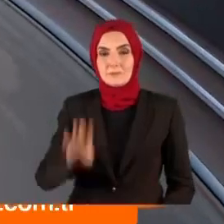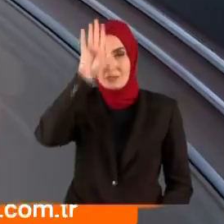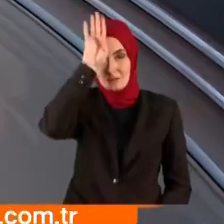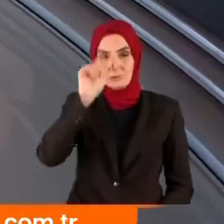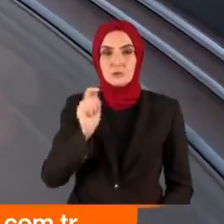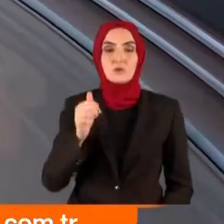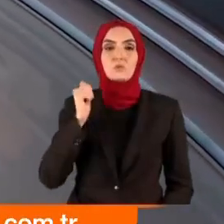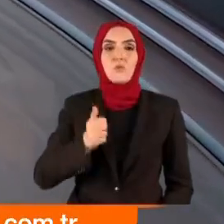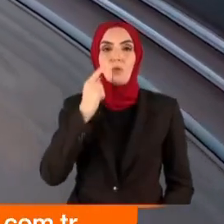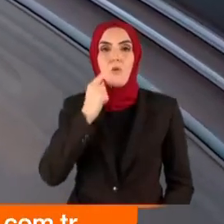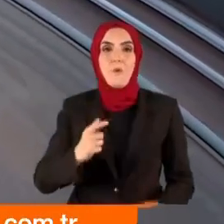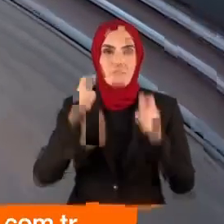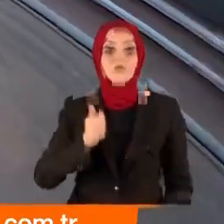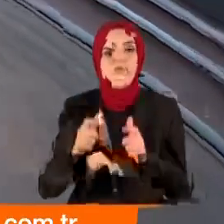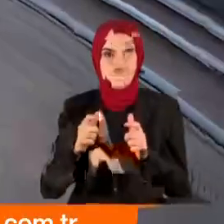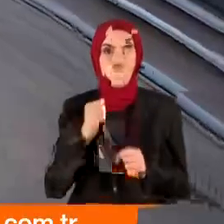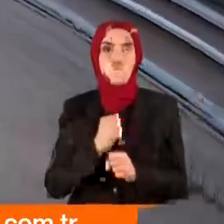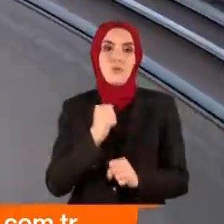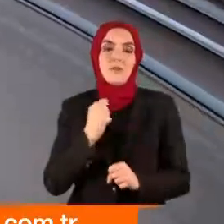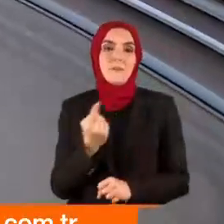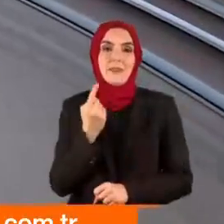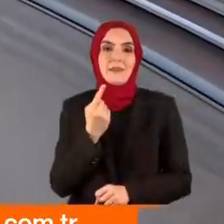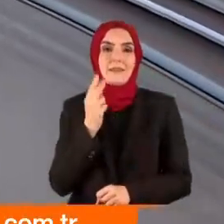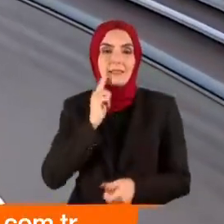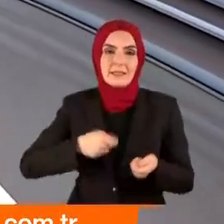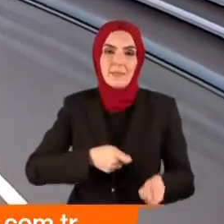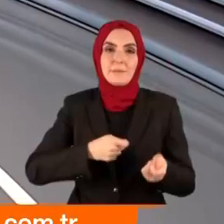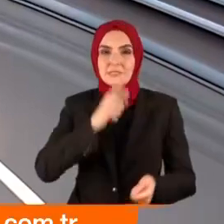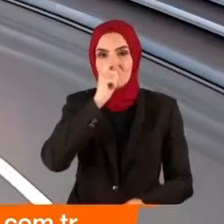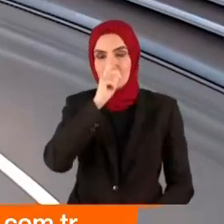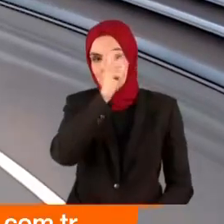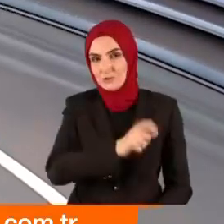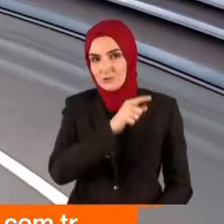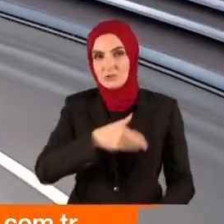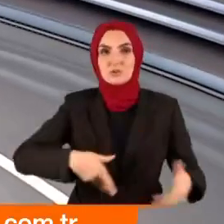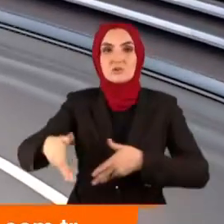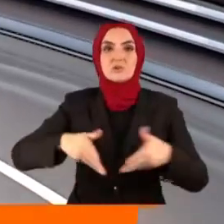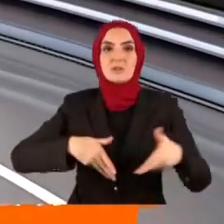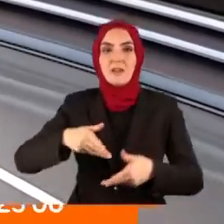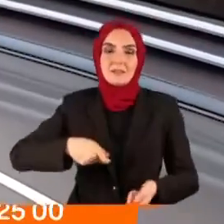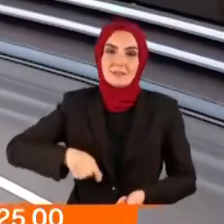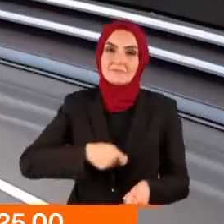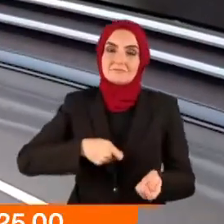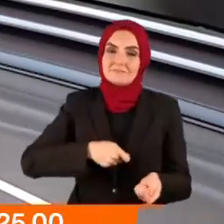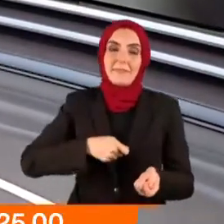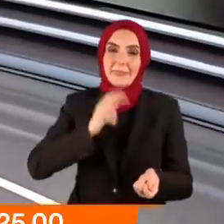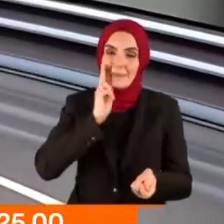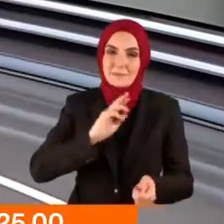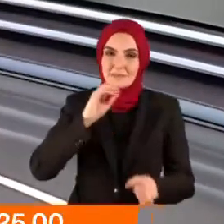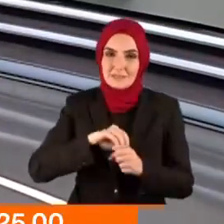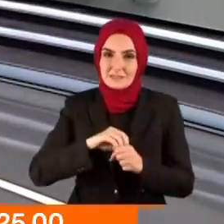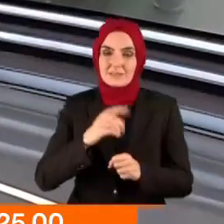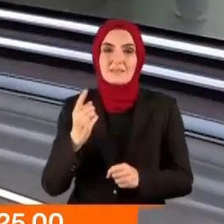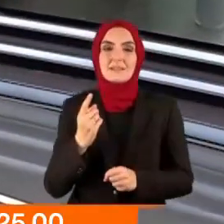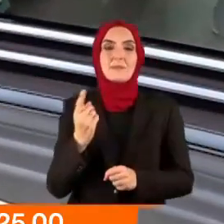İstanbul Güngören'de görevli bir temizlik işçisi caddeyi süpürürken bir çanta buldu. Belki kimlik vardır diye de içini açtı.